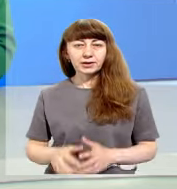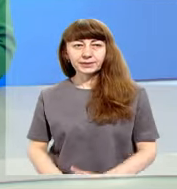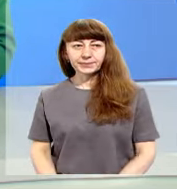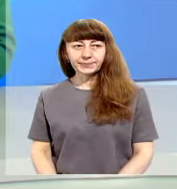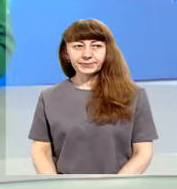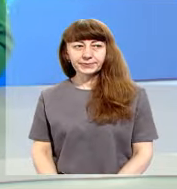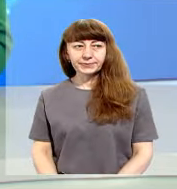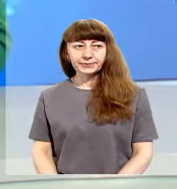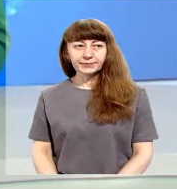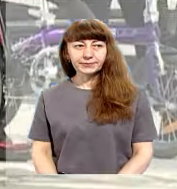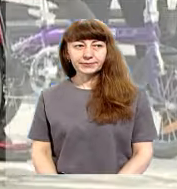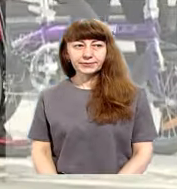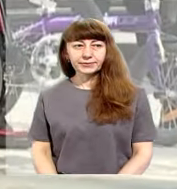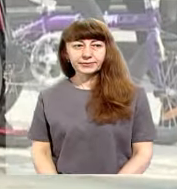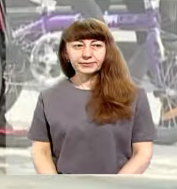мероприятии в числе первых.